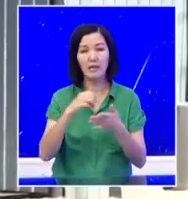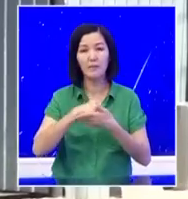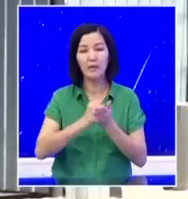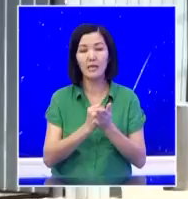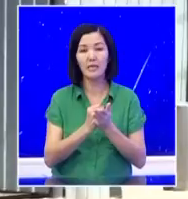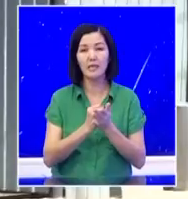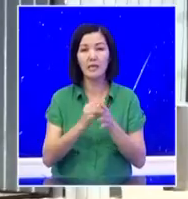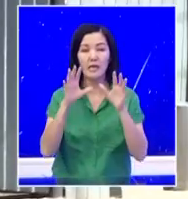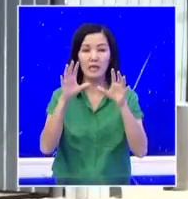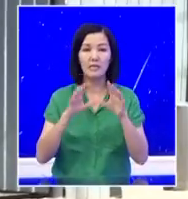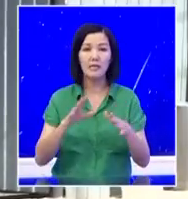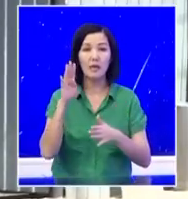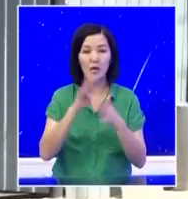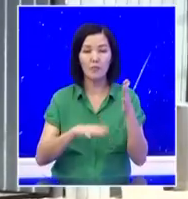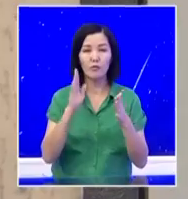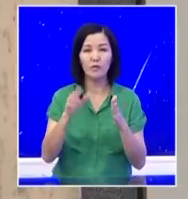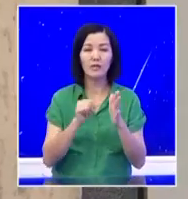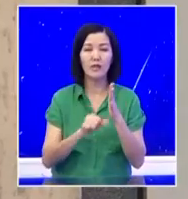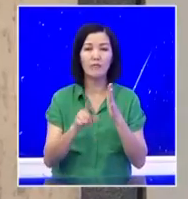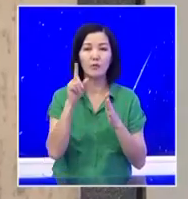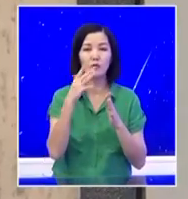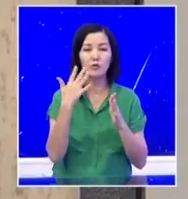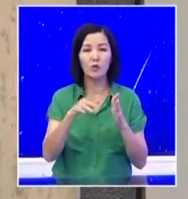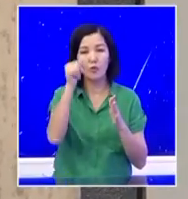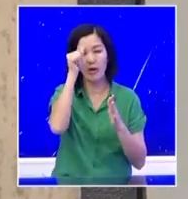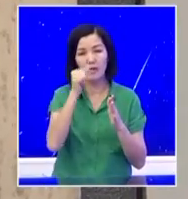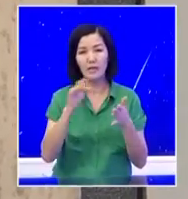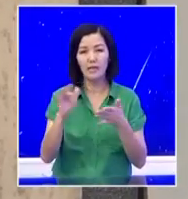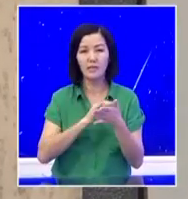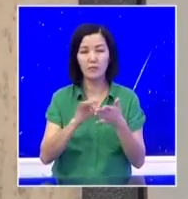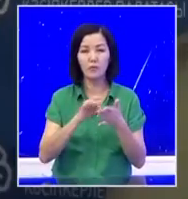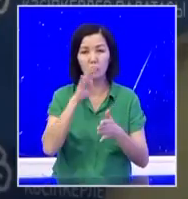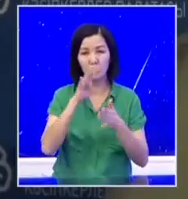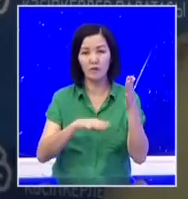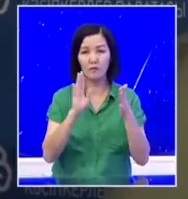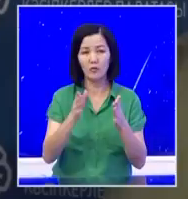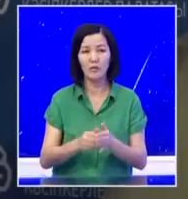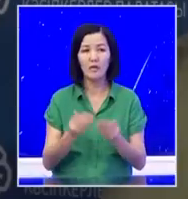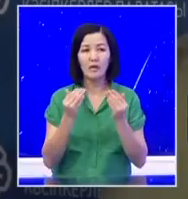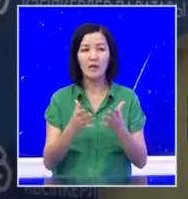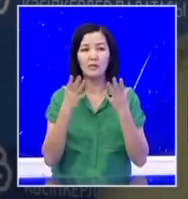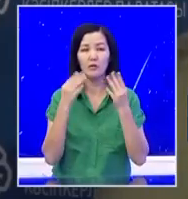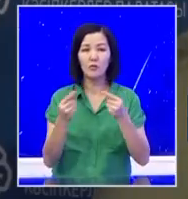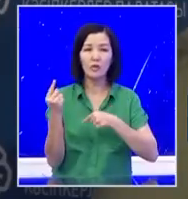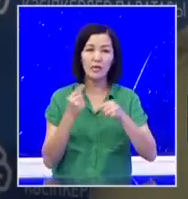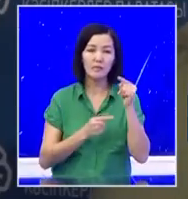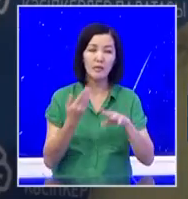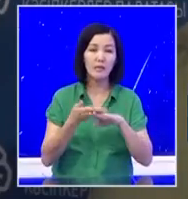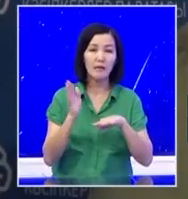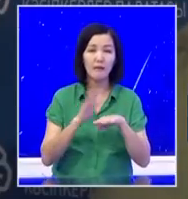олар айыппұл құрығына ілінеді. 60 пен 150 айлық есептік көрсеткіш көлемінде. Қазіргі таңда кәсіпкерлерге өте